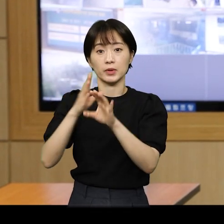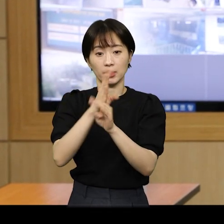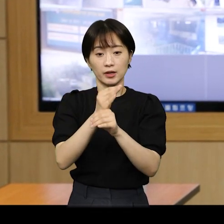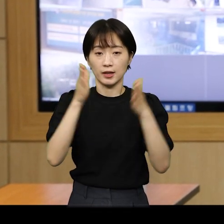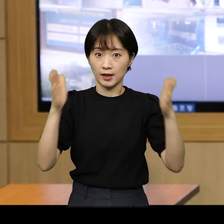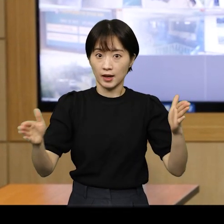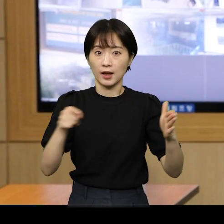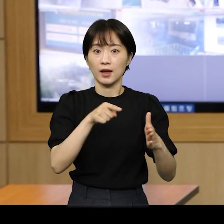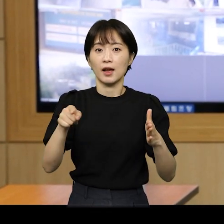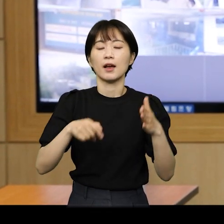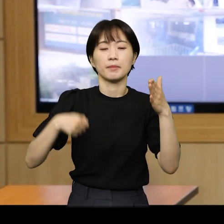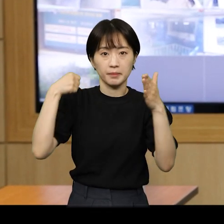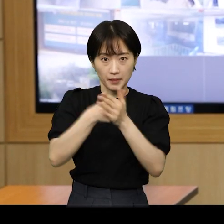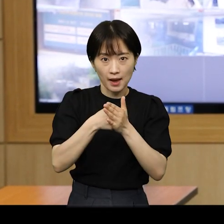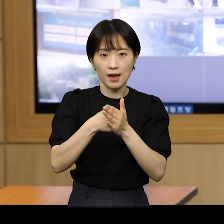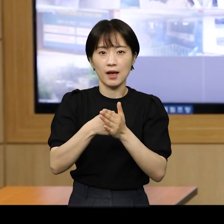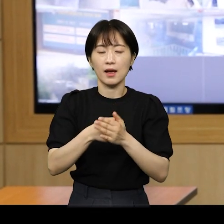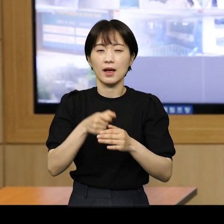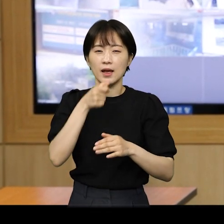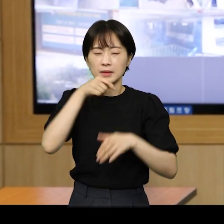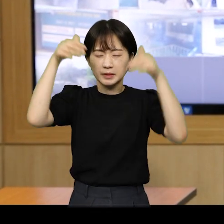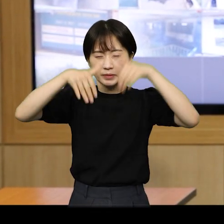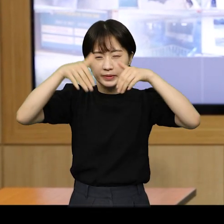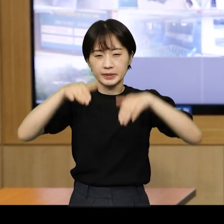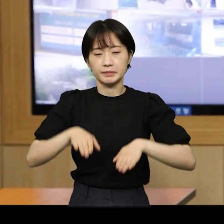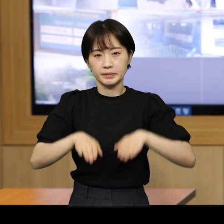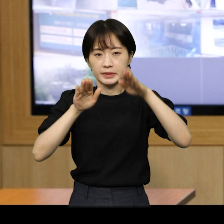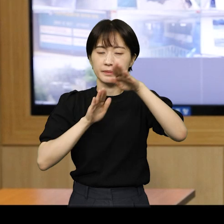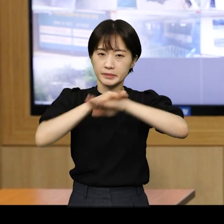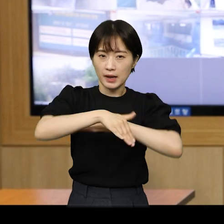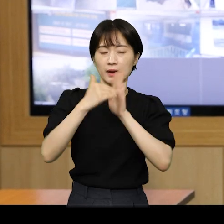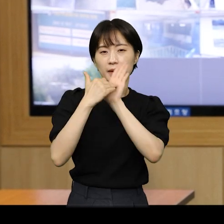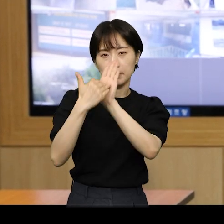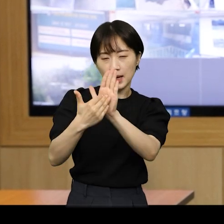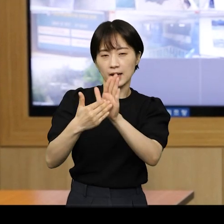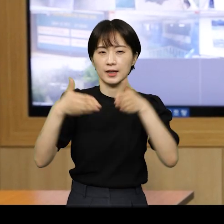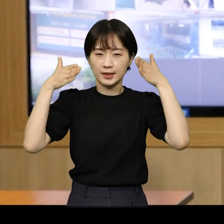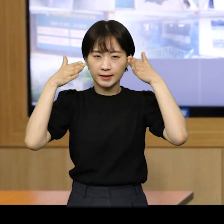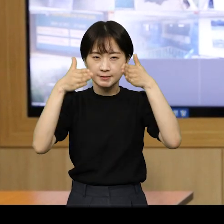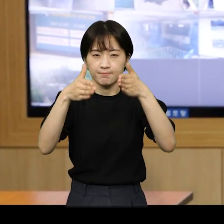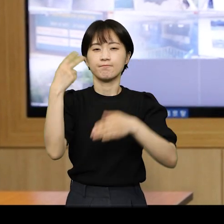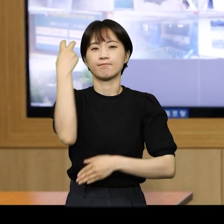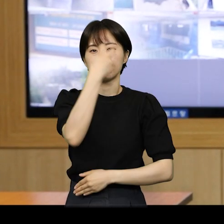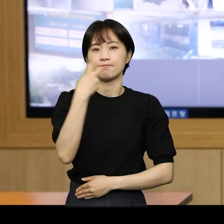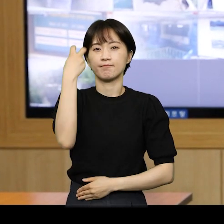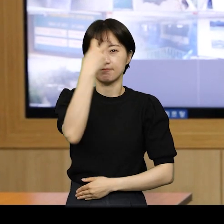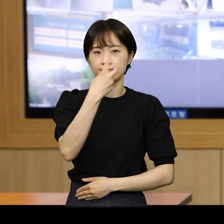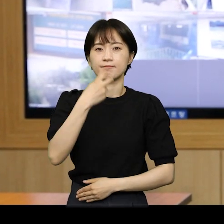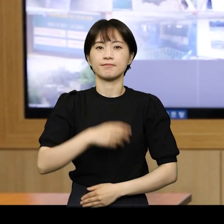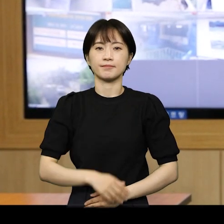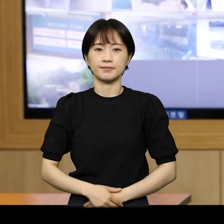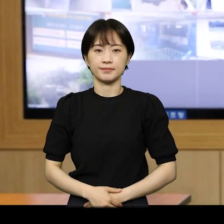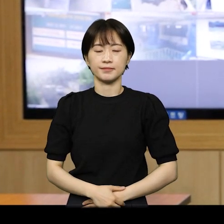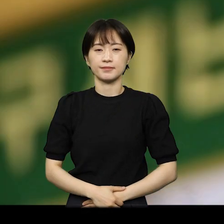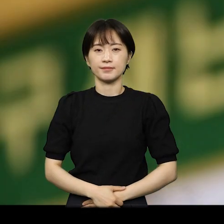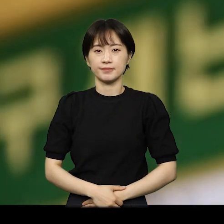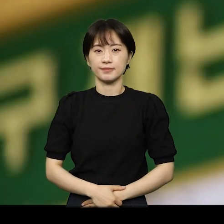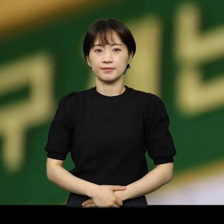매년 5월 15일부터 10월 15일까지 수해 방지를 위해 특별히 주의를 더 기울이고 있습니다.